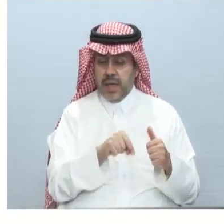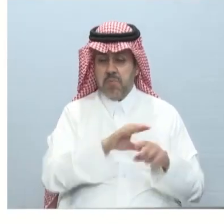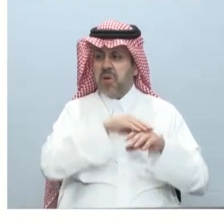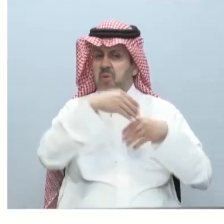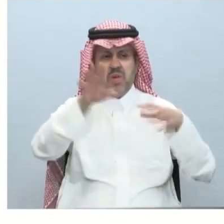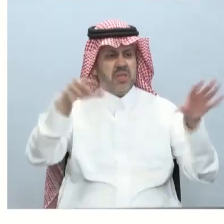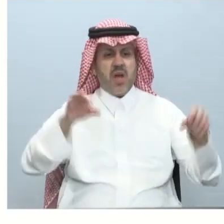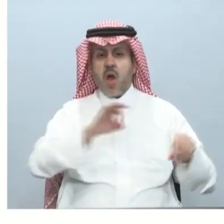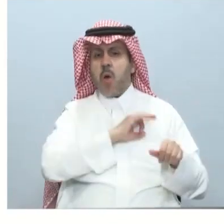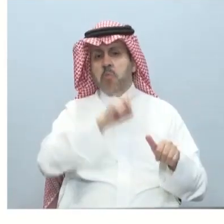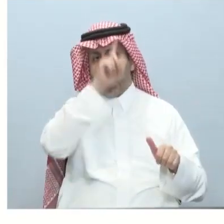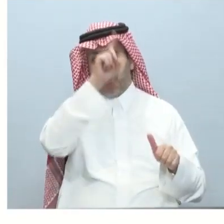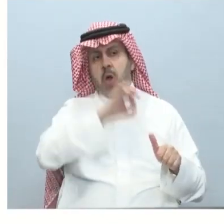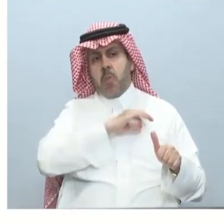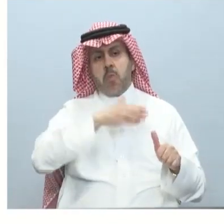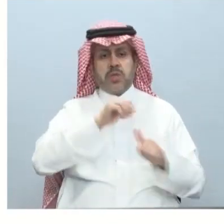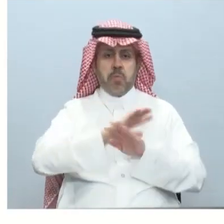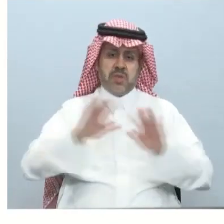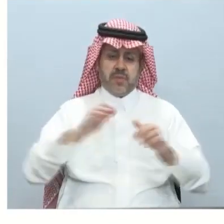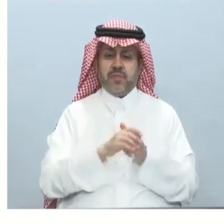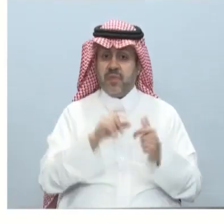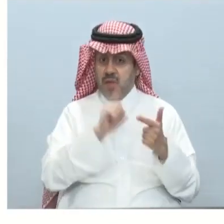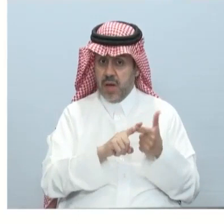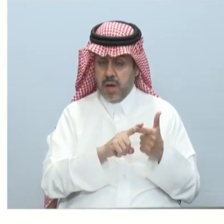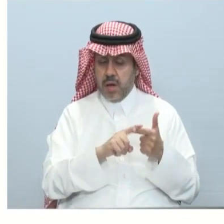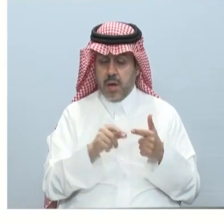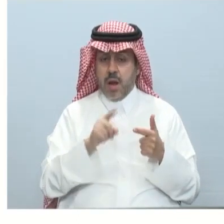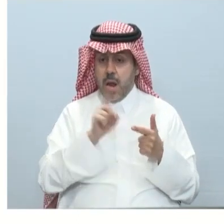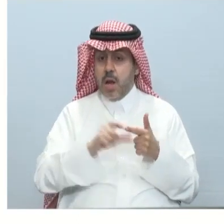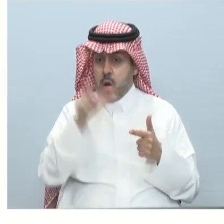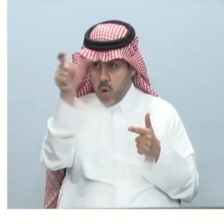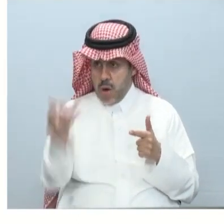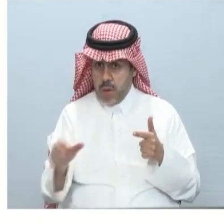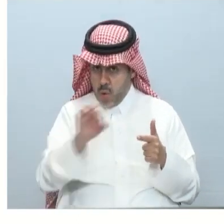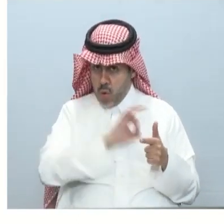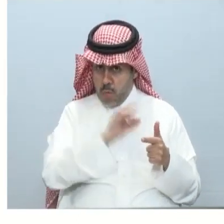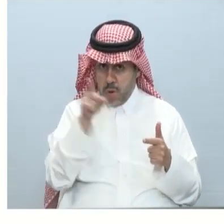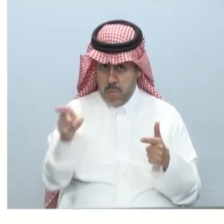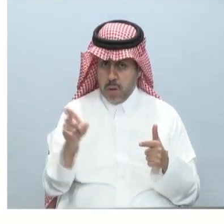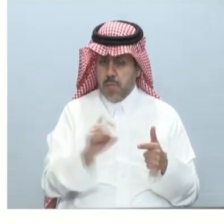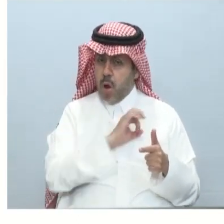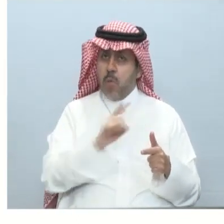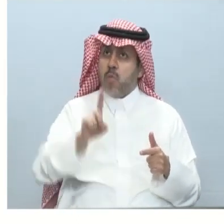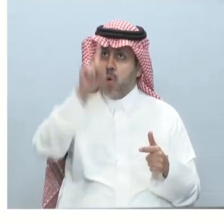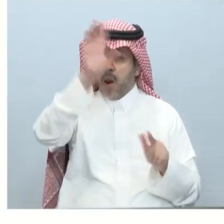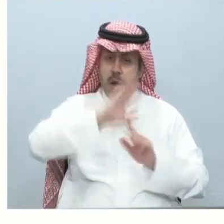سواهما اثنين ان يحب المرء لا يحبه الا لله